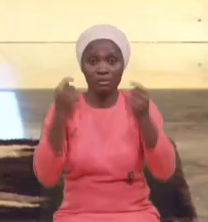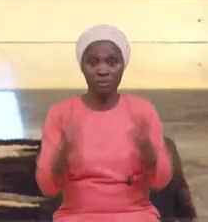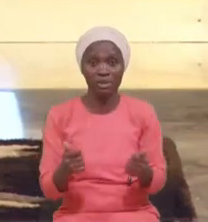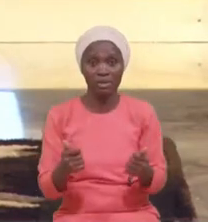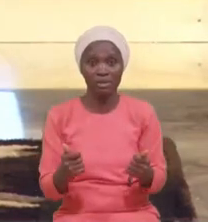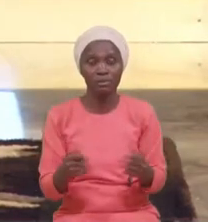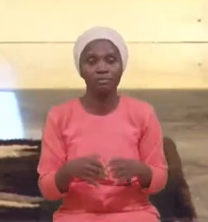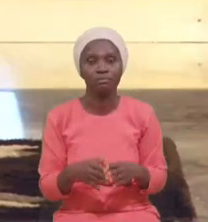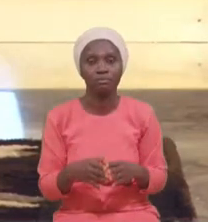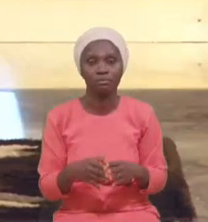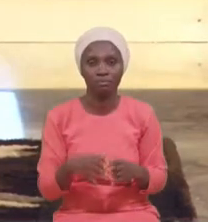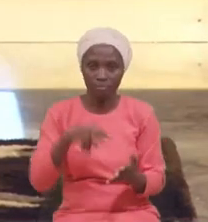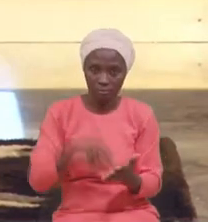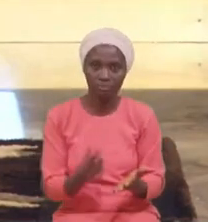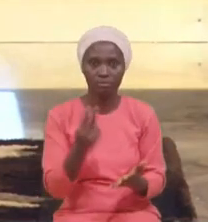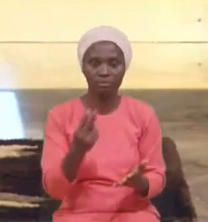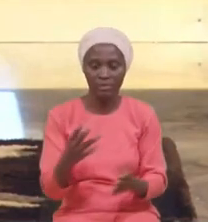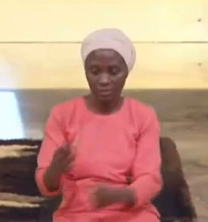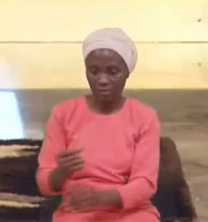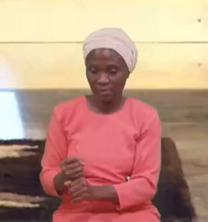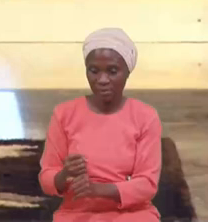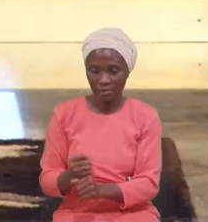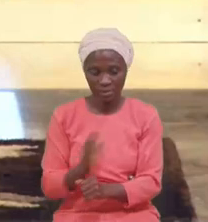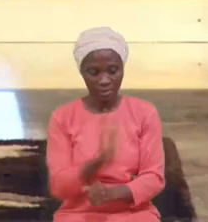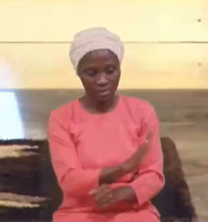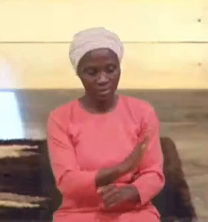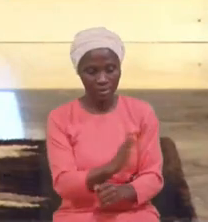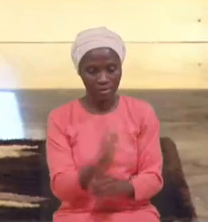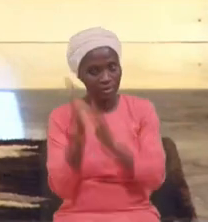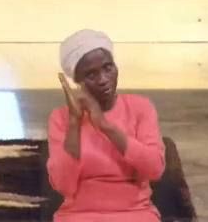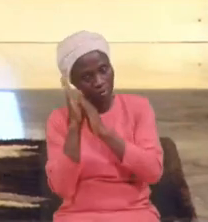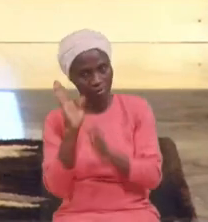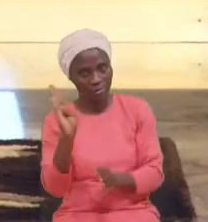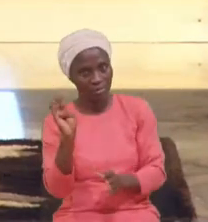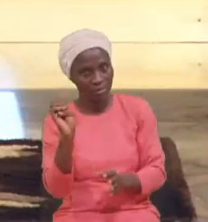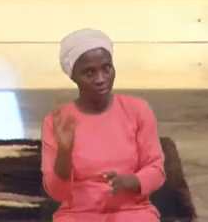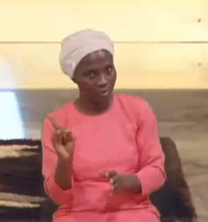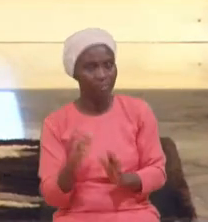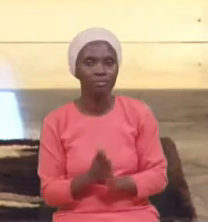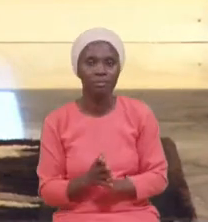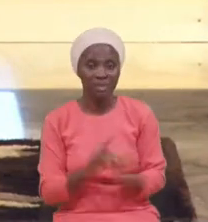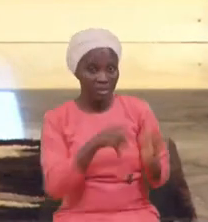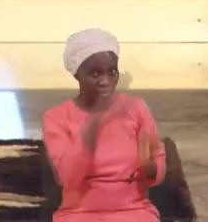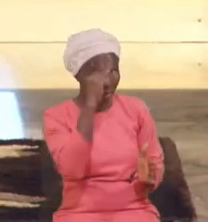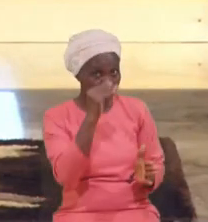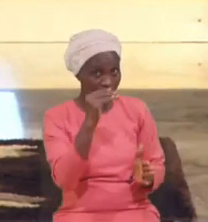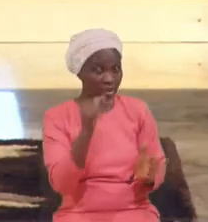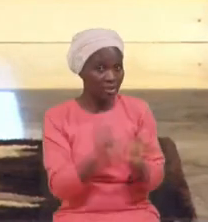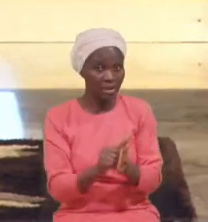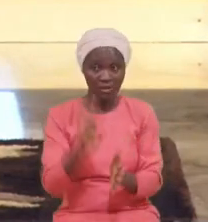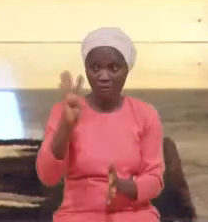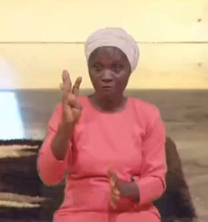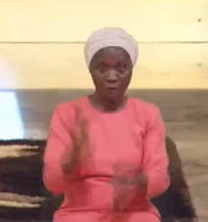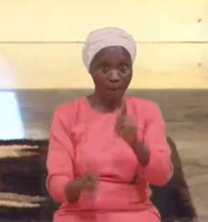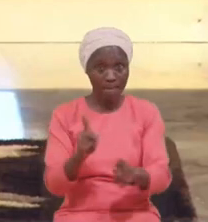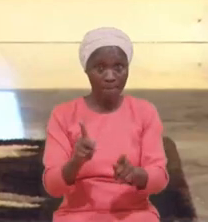il se leva, prit son lit. C'est l'homme que quatre personnes ont porté. Il